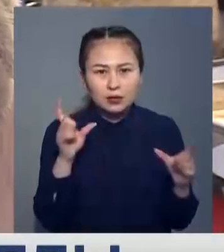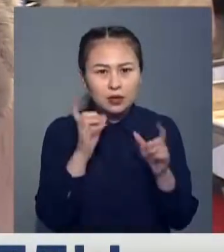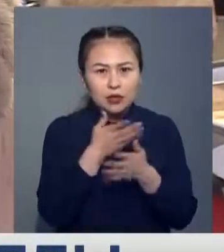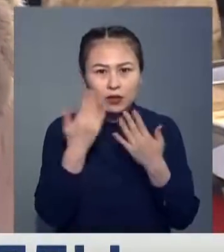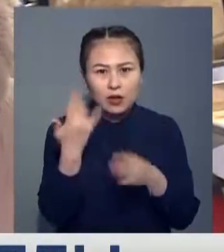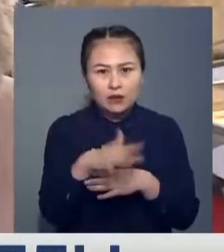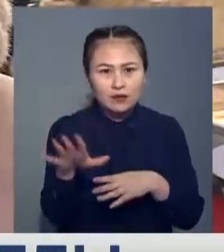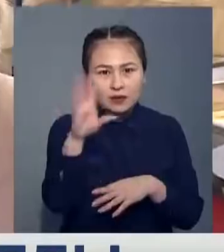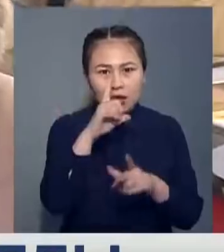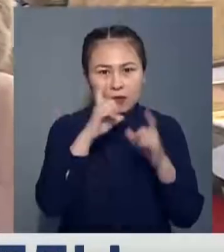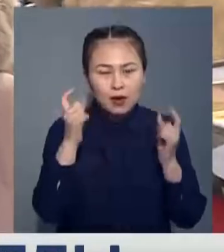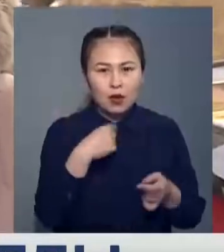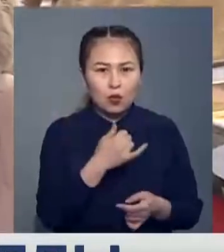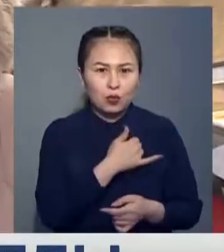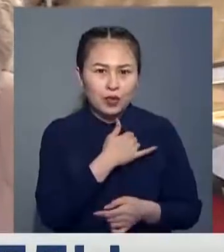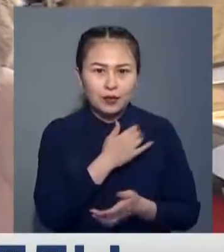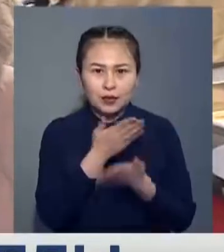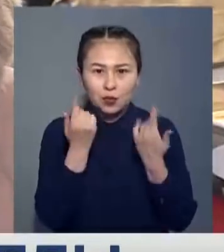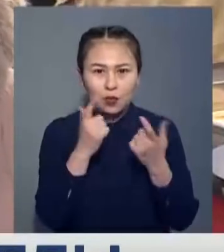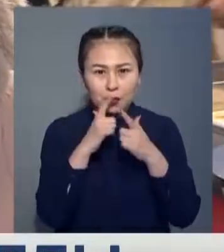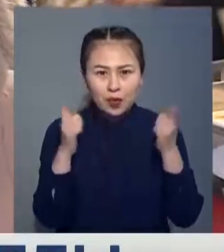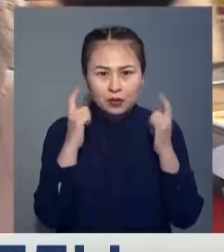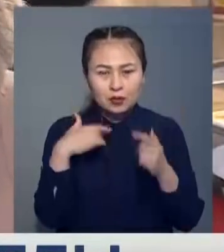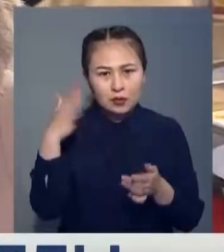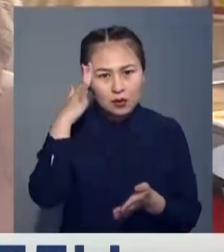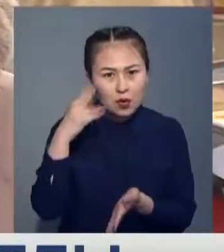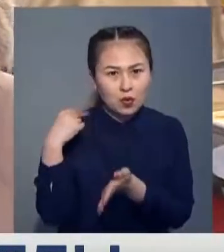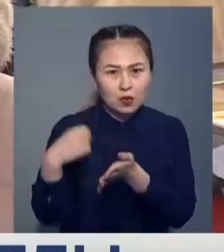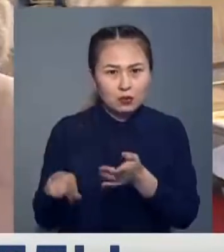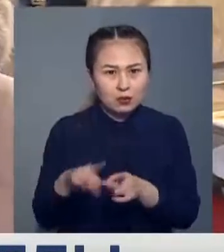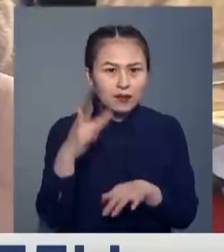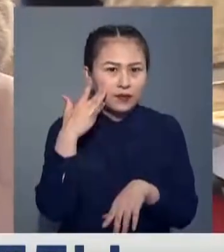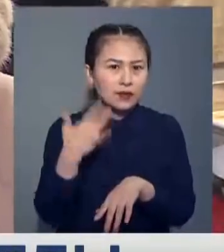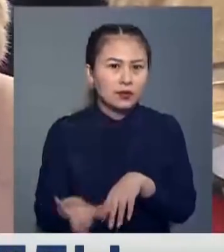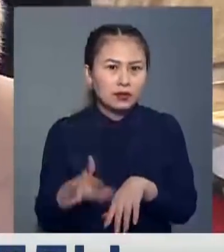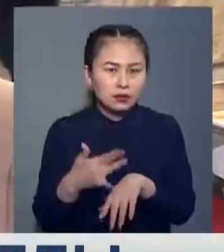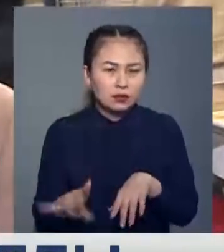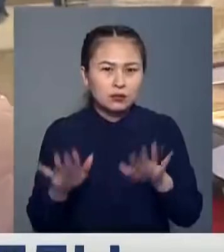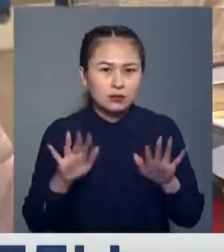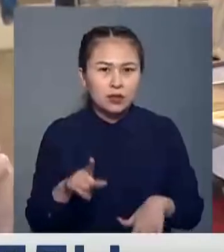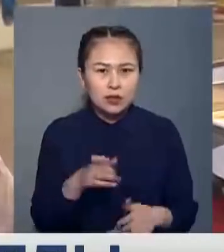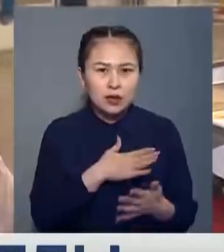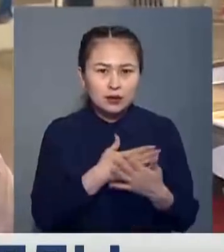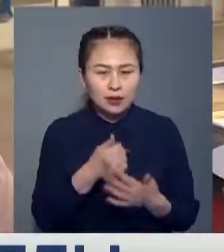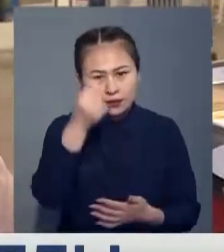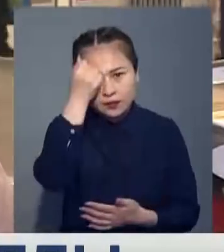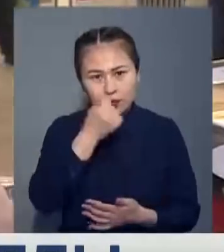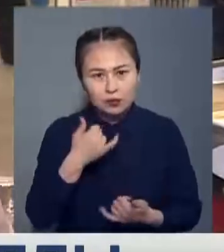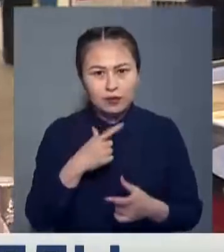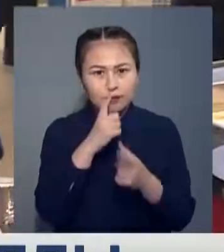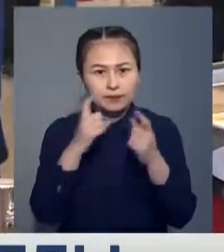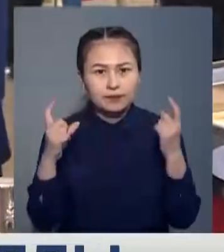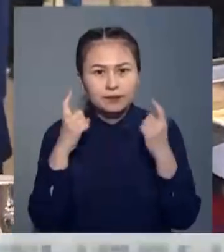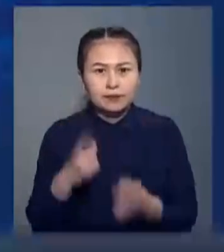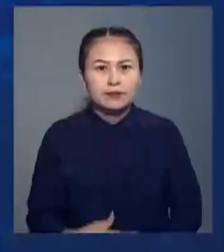Далада бәрі маскамен жүр, ал менде болса жоқ. Дәріханадан алайын десем, онда таусылып қалған. Мына акцияға рахмет. Қазір міне киіп аламын.